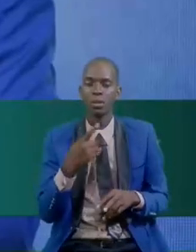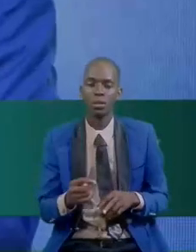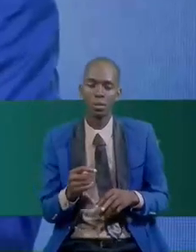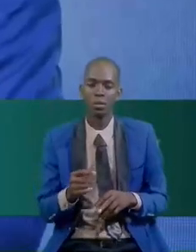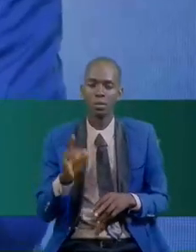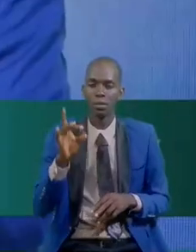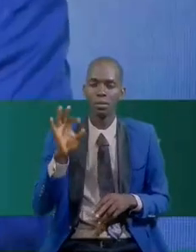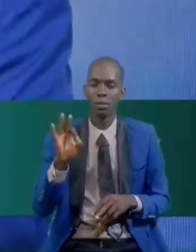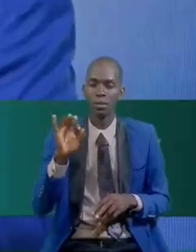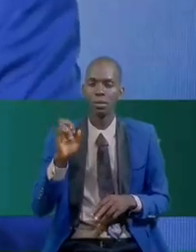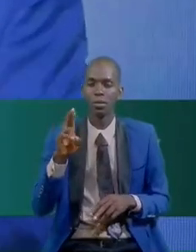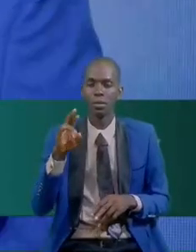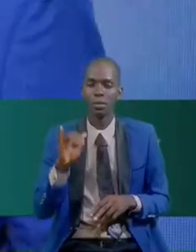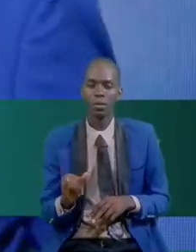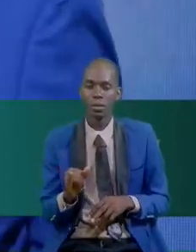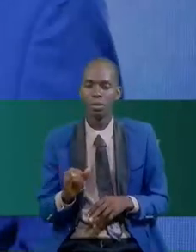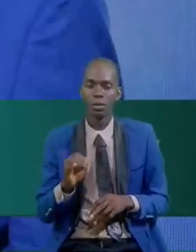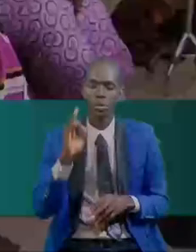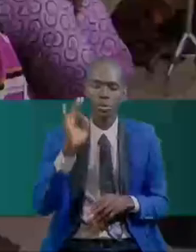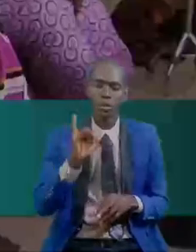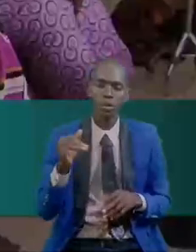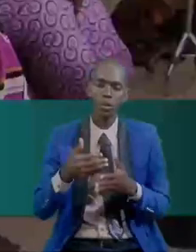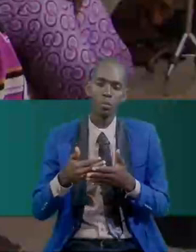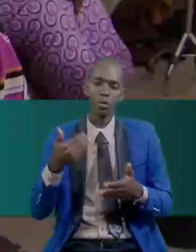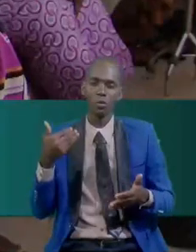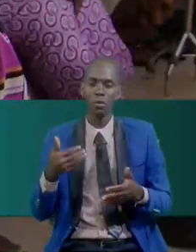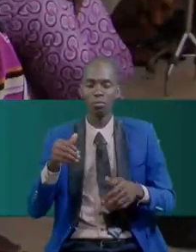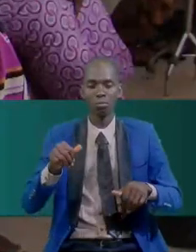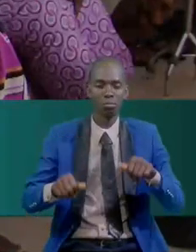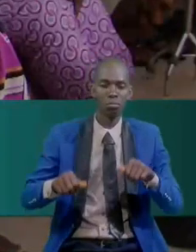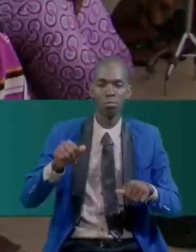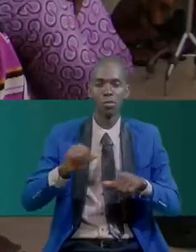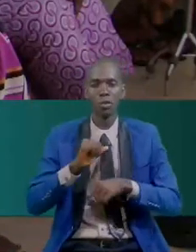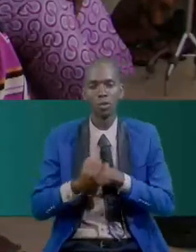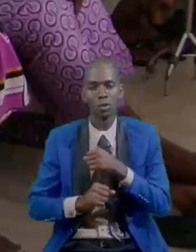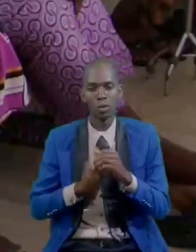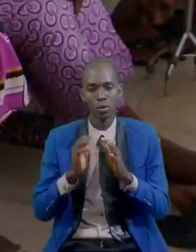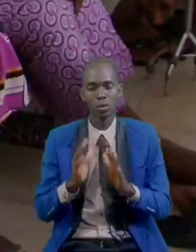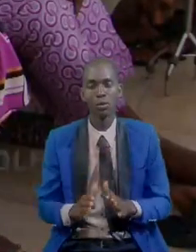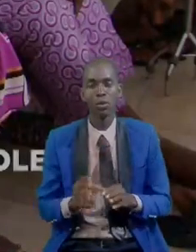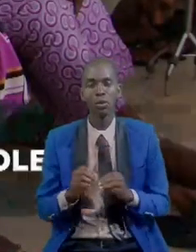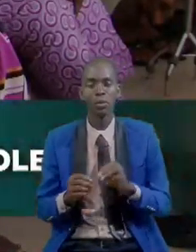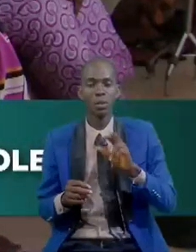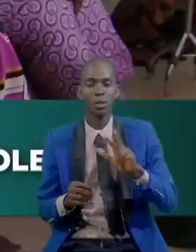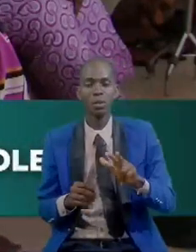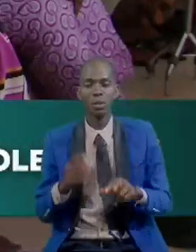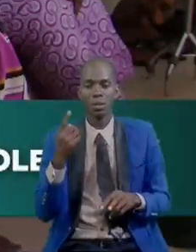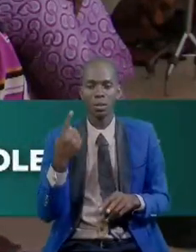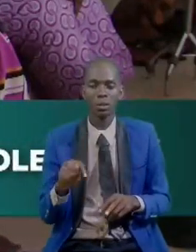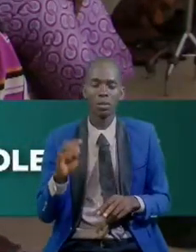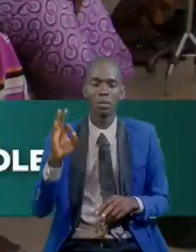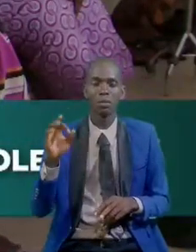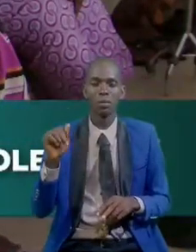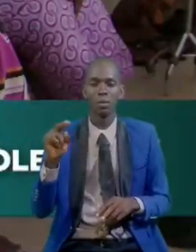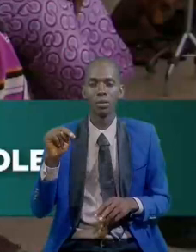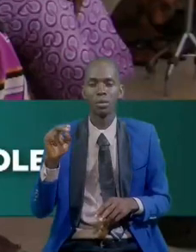élément, le serment enflammé devant les souffrants hésitants. Troisièmement, la supplication